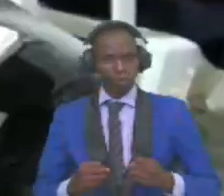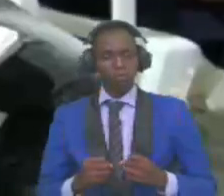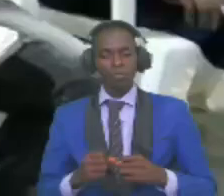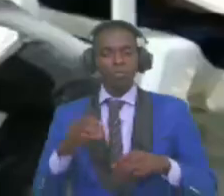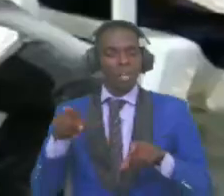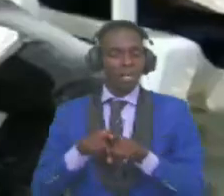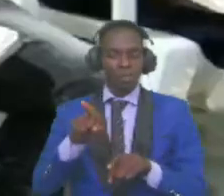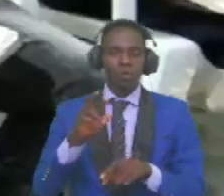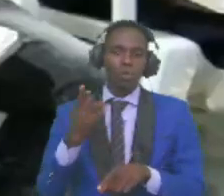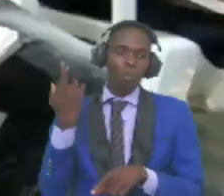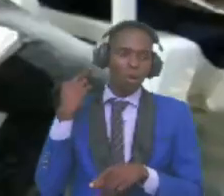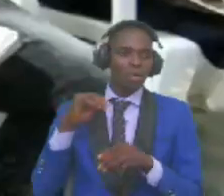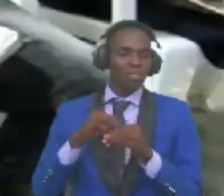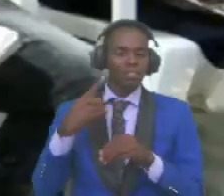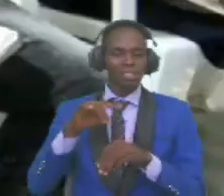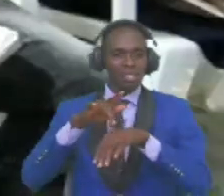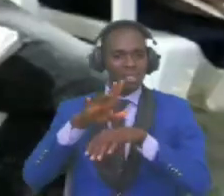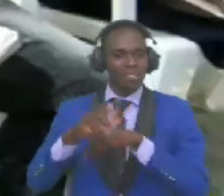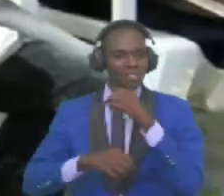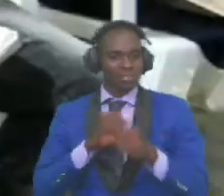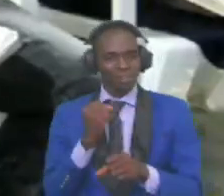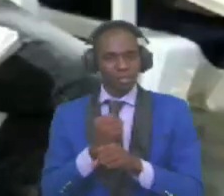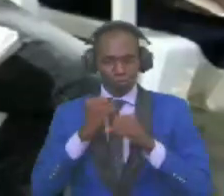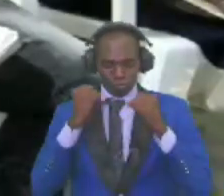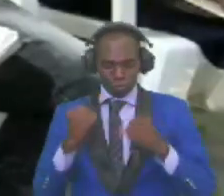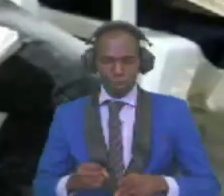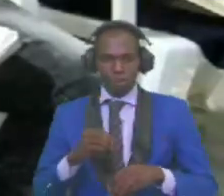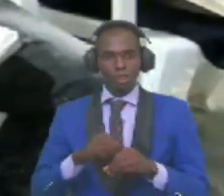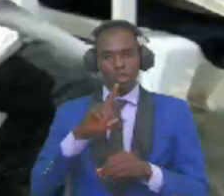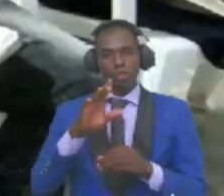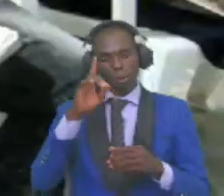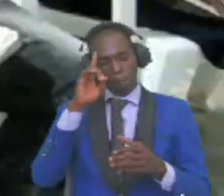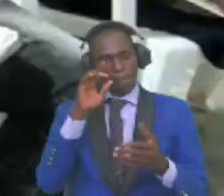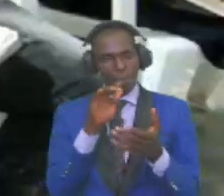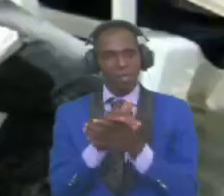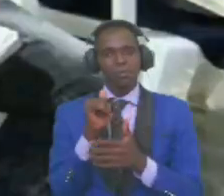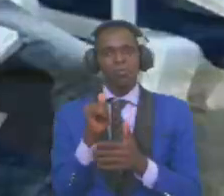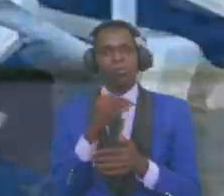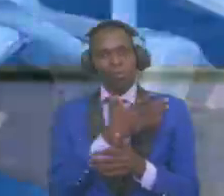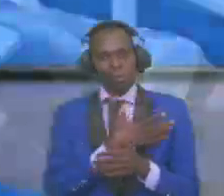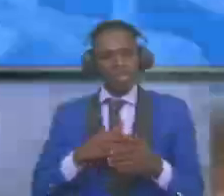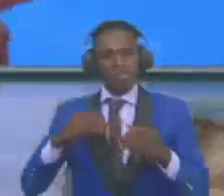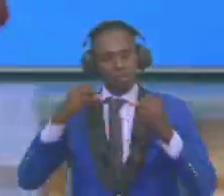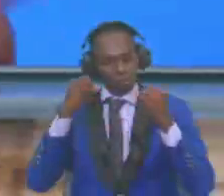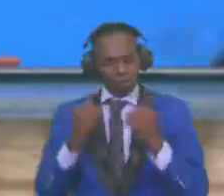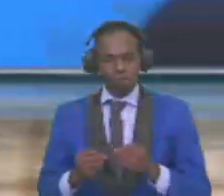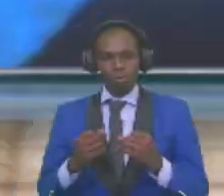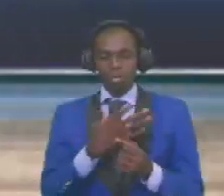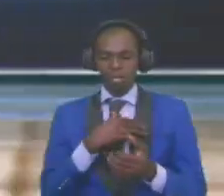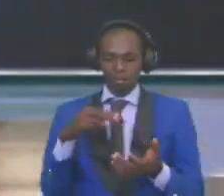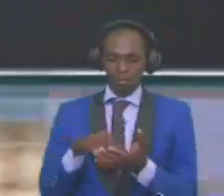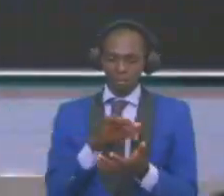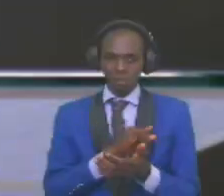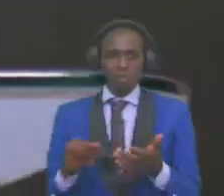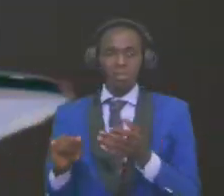alors le seigneur dit me sois fort forme tu l'étais d'un temps d'antenne premiers jours soient forts dans